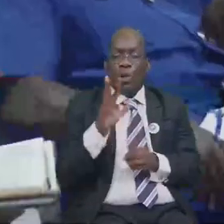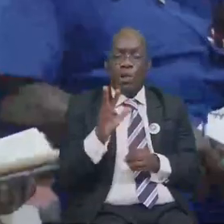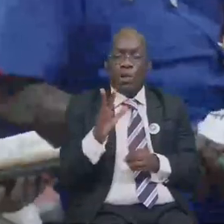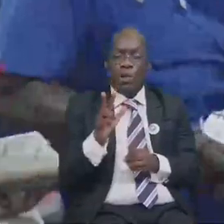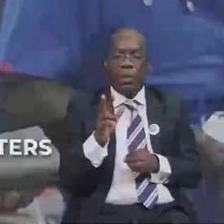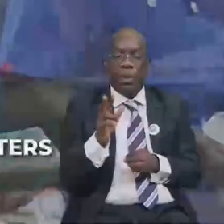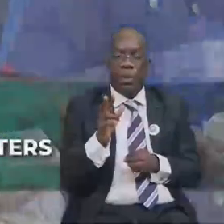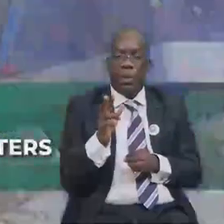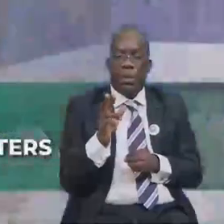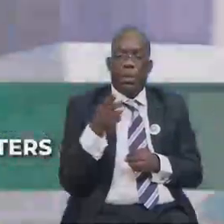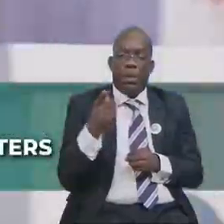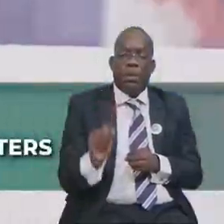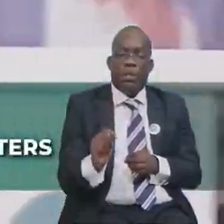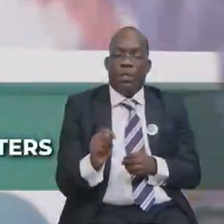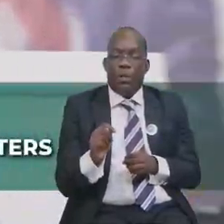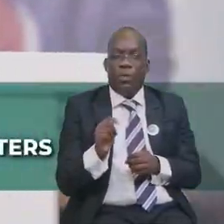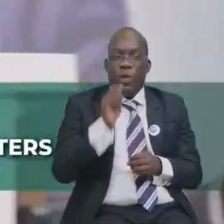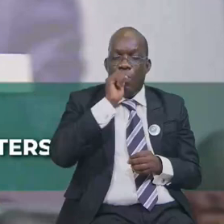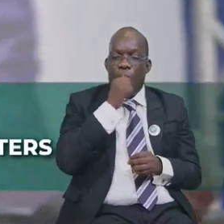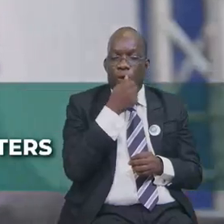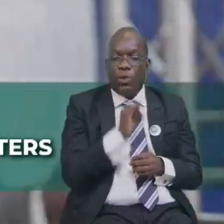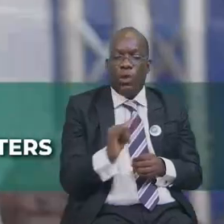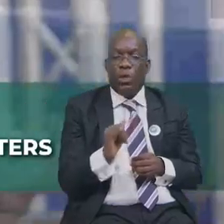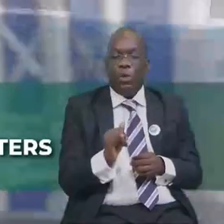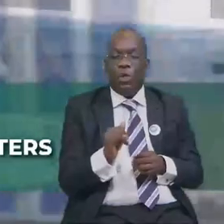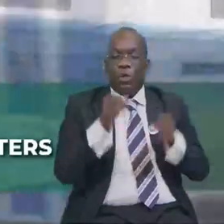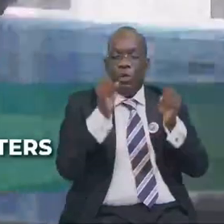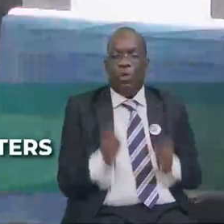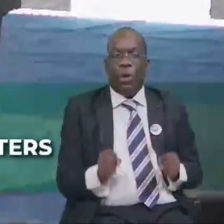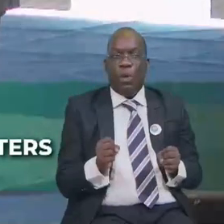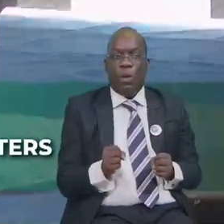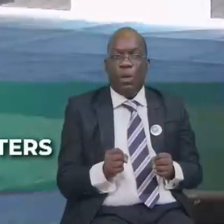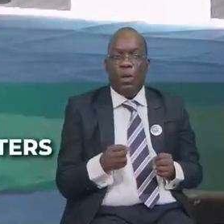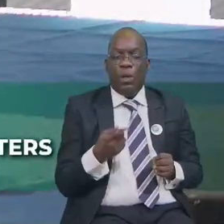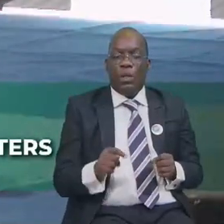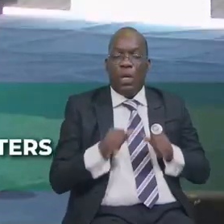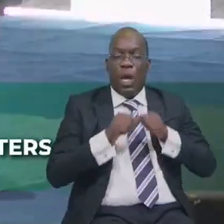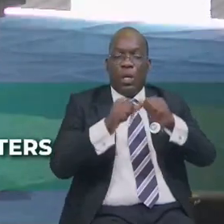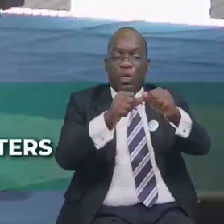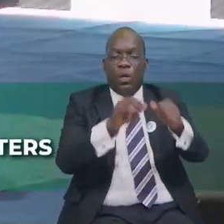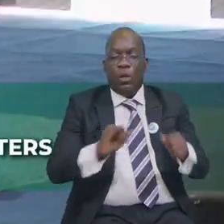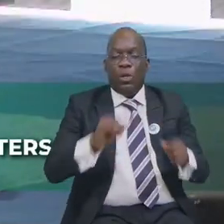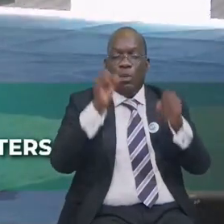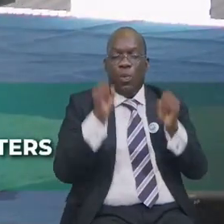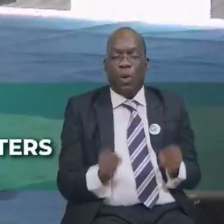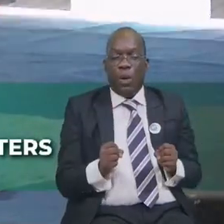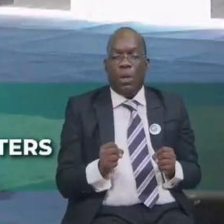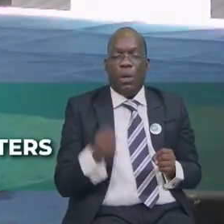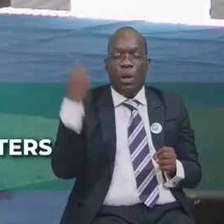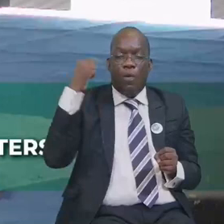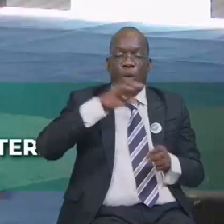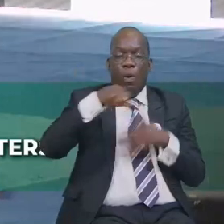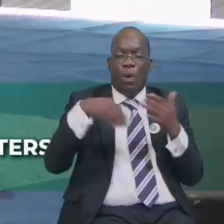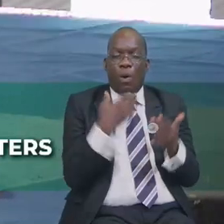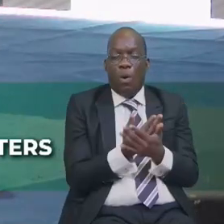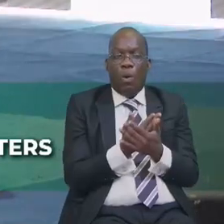la puissance durable. La puissance durable pour tous les moissonneurs